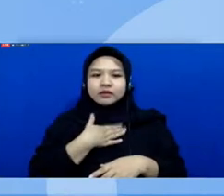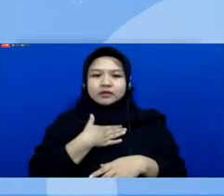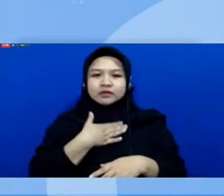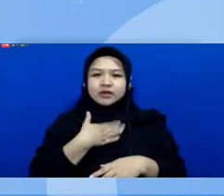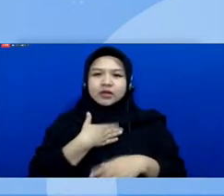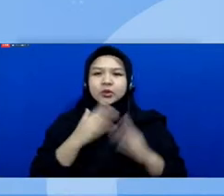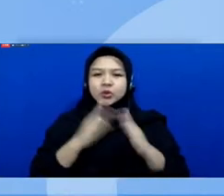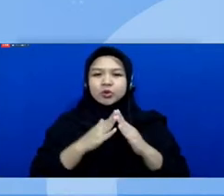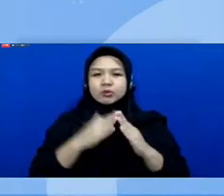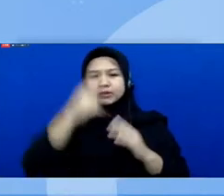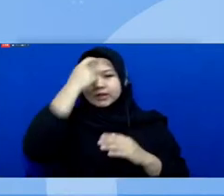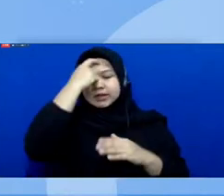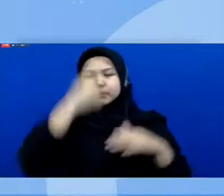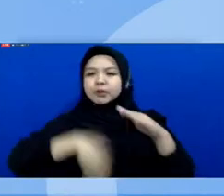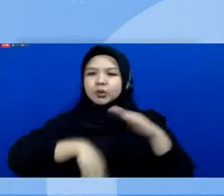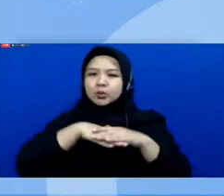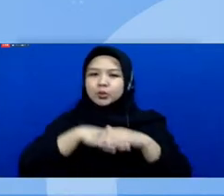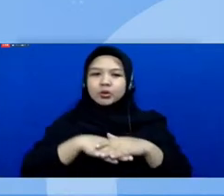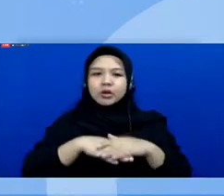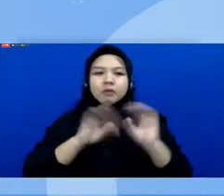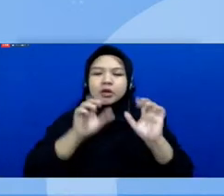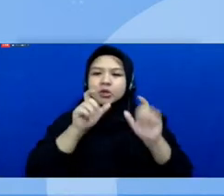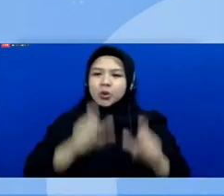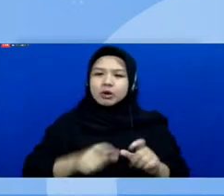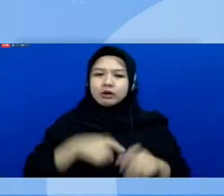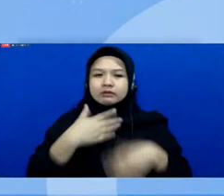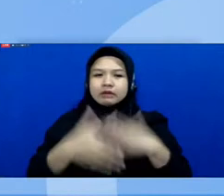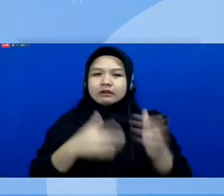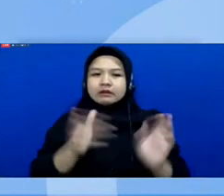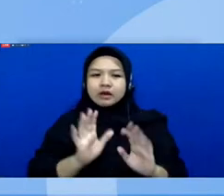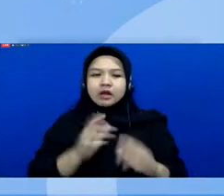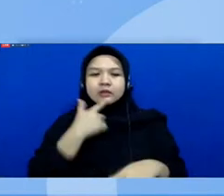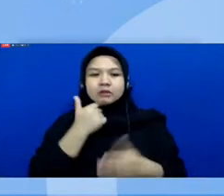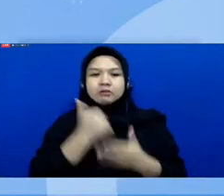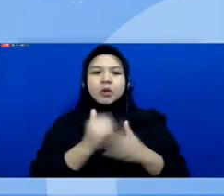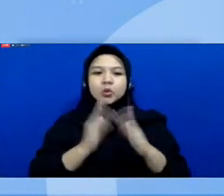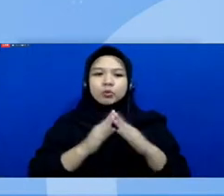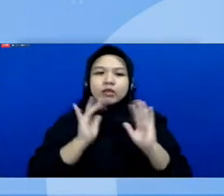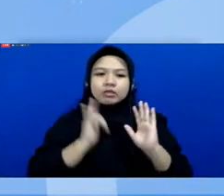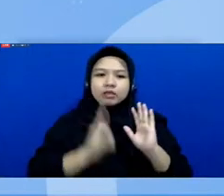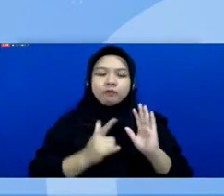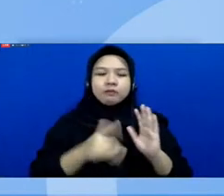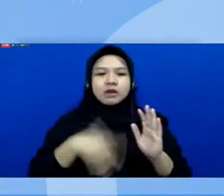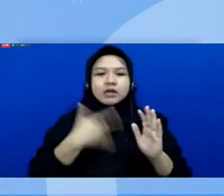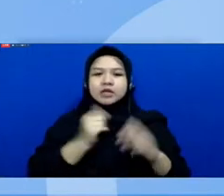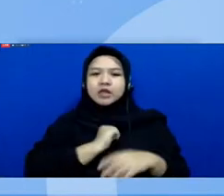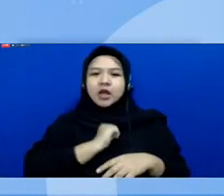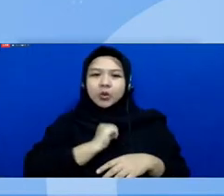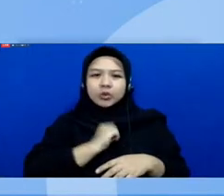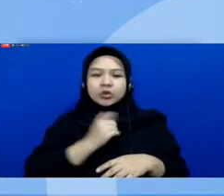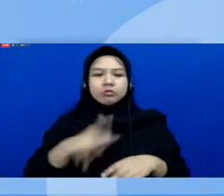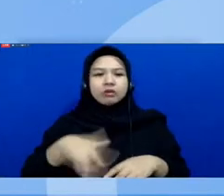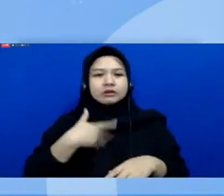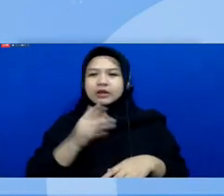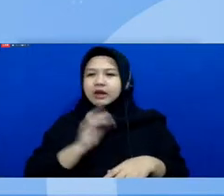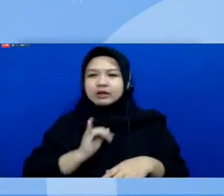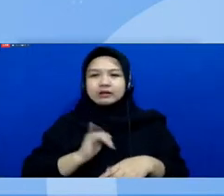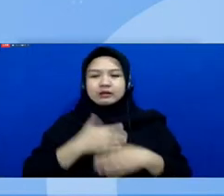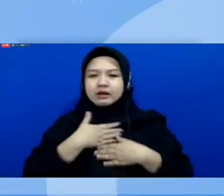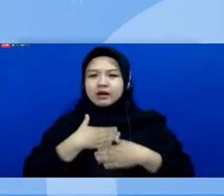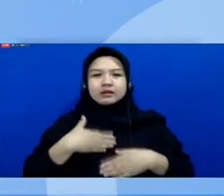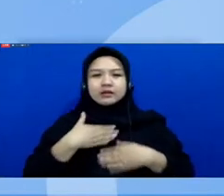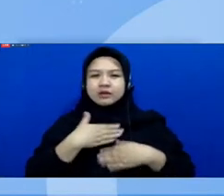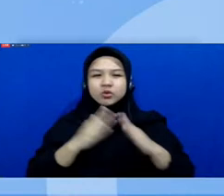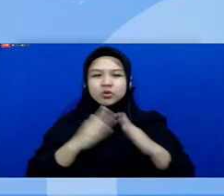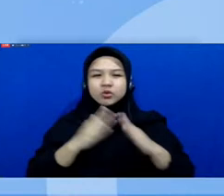rumah sakitnya penuh, banyak orang nggak tertangani, lebih baik di rumah saja. Dia ngerasa takut, bahkan ngerasa tidak nyaman di rumah sakit.